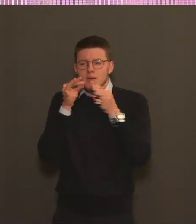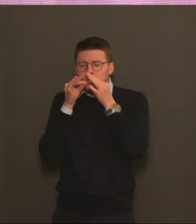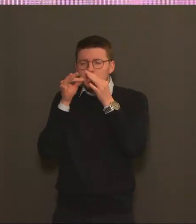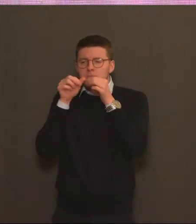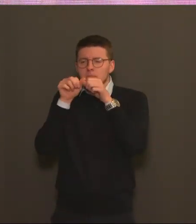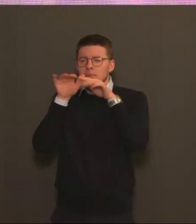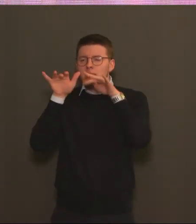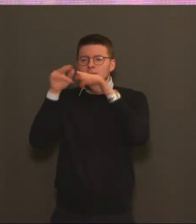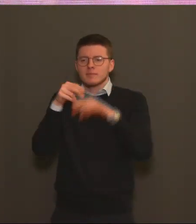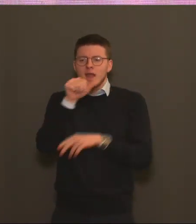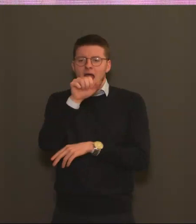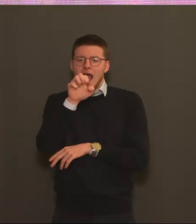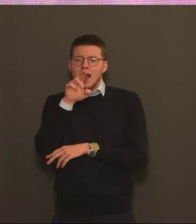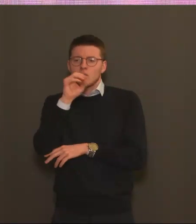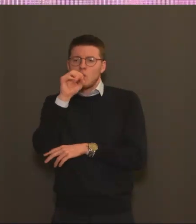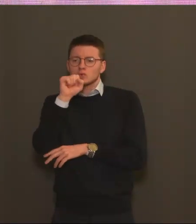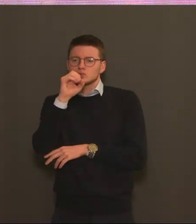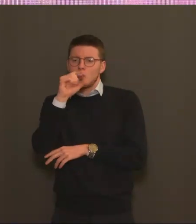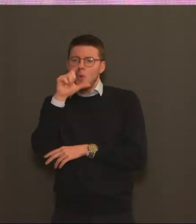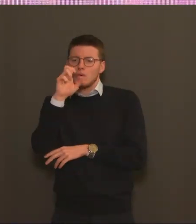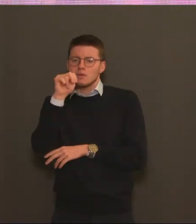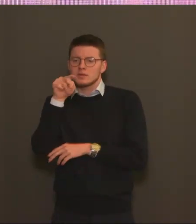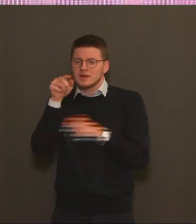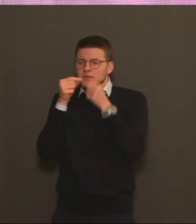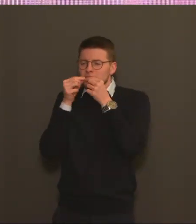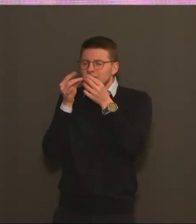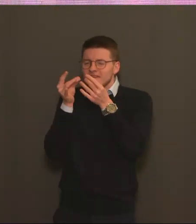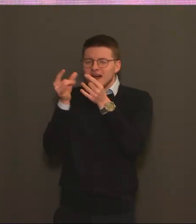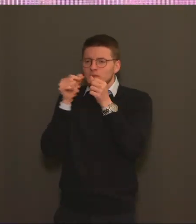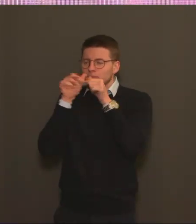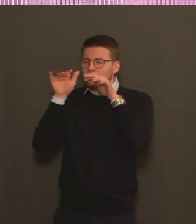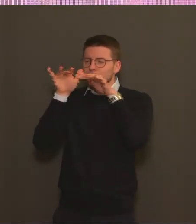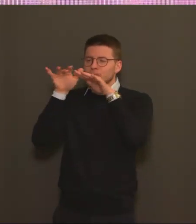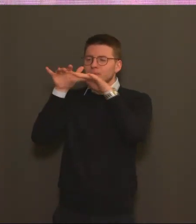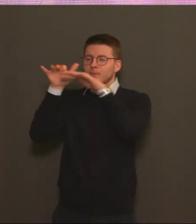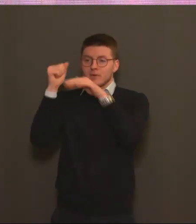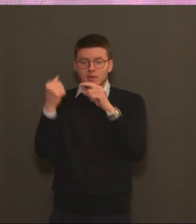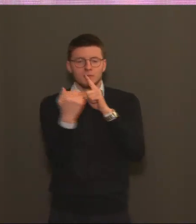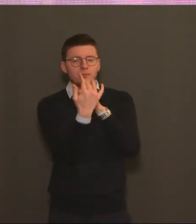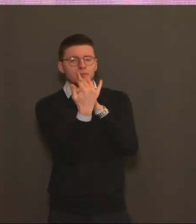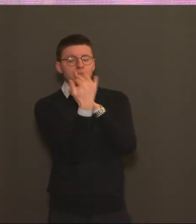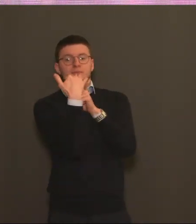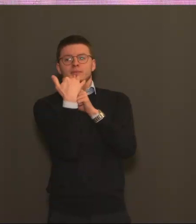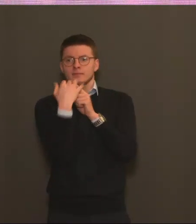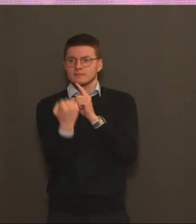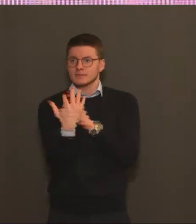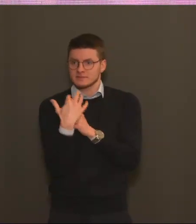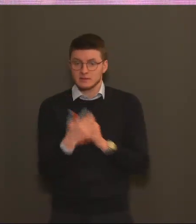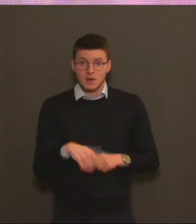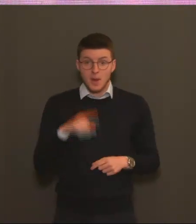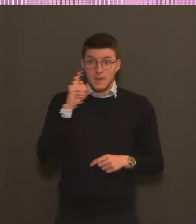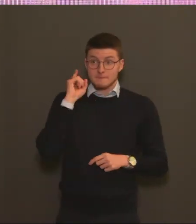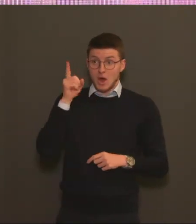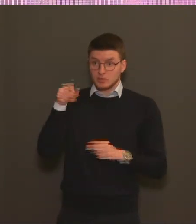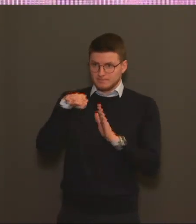Kleine druppels maken in de buitenlucht echter veel minder kans om iemand te besmetten. Door hun heel klein